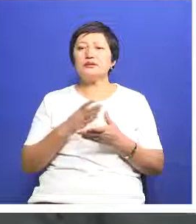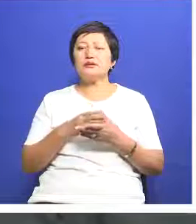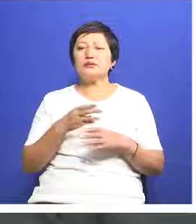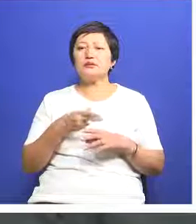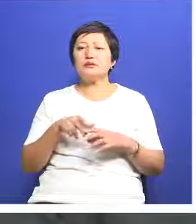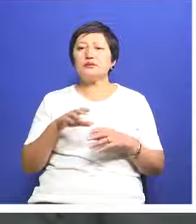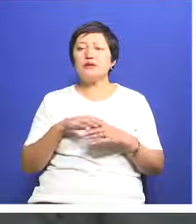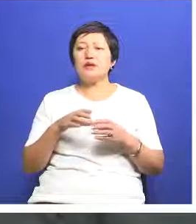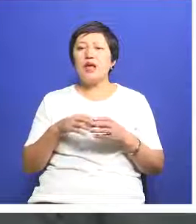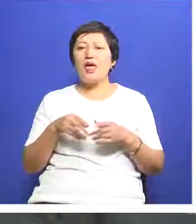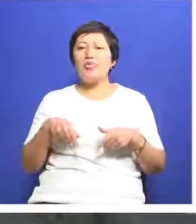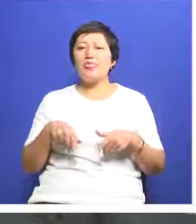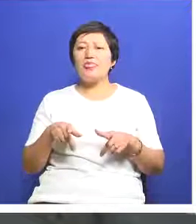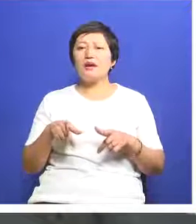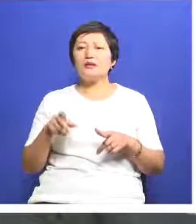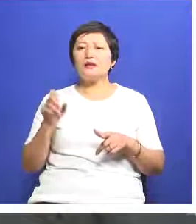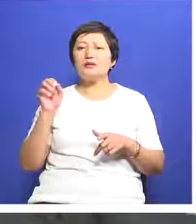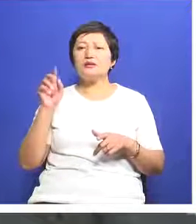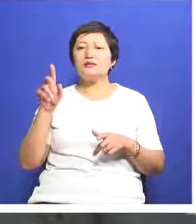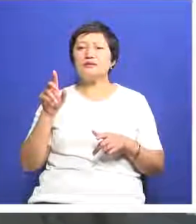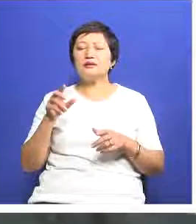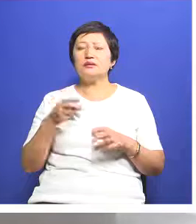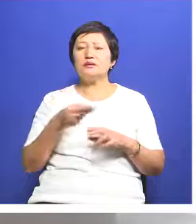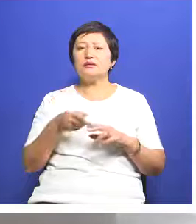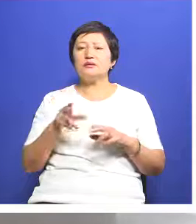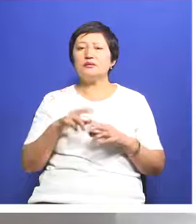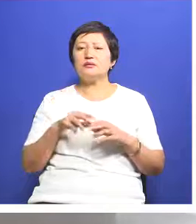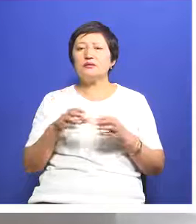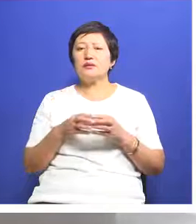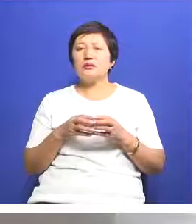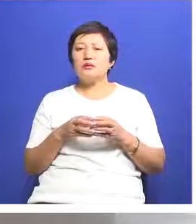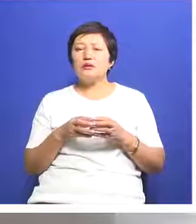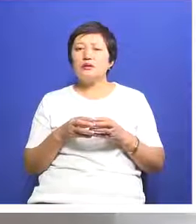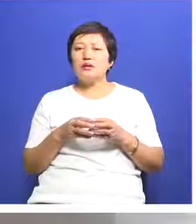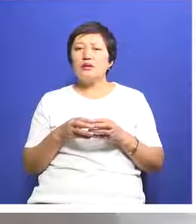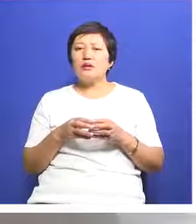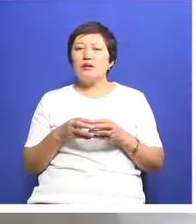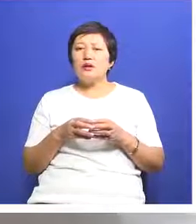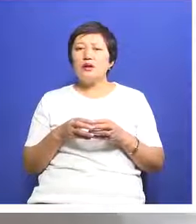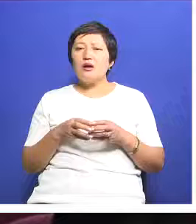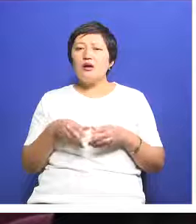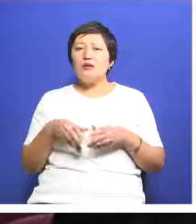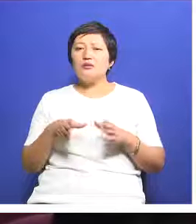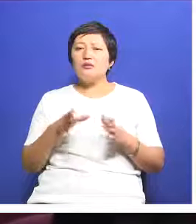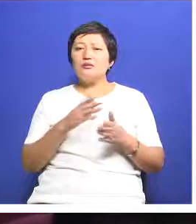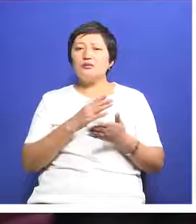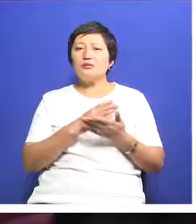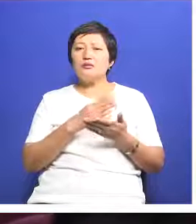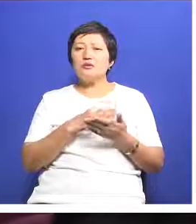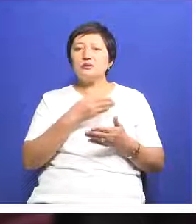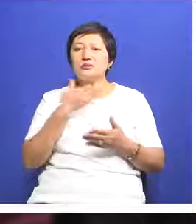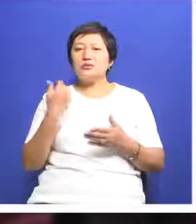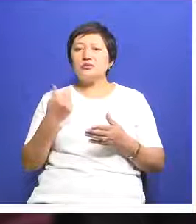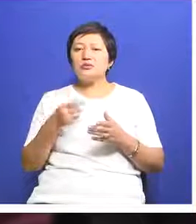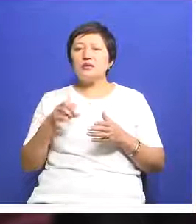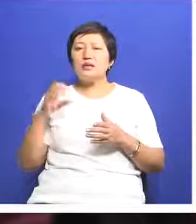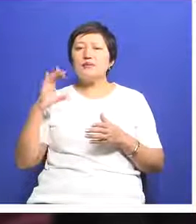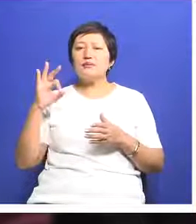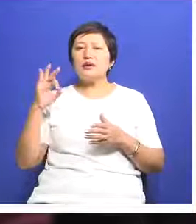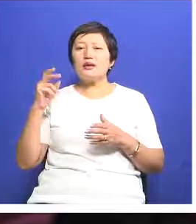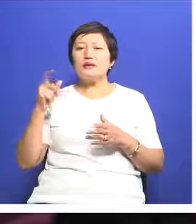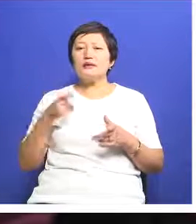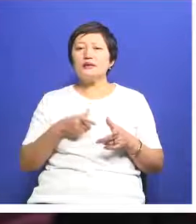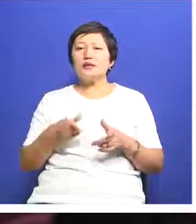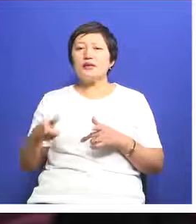кезде жолда. Тротуар мен светін құрғызуға бізге? Жоқ, оның жобасы жоқ. Онда сметасын